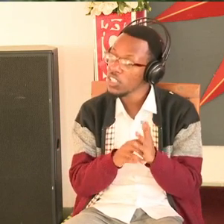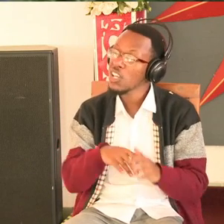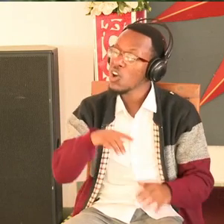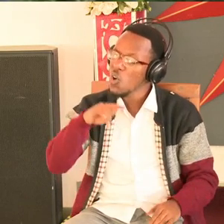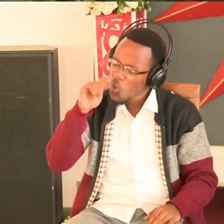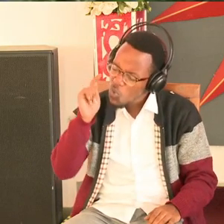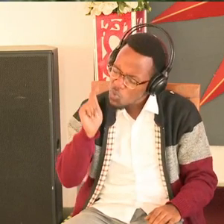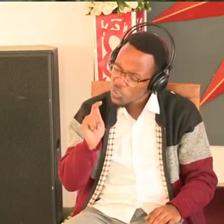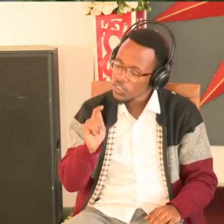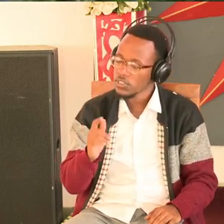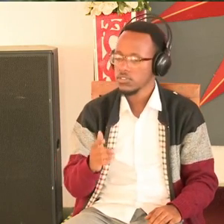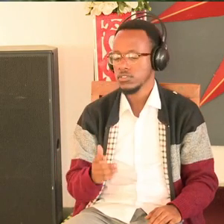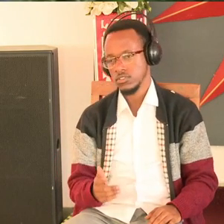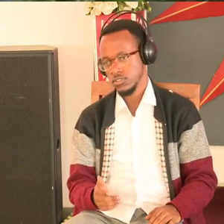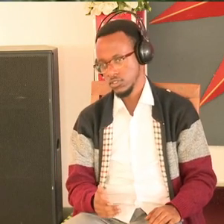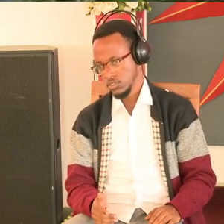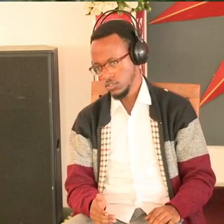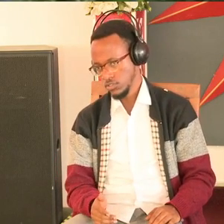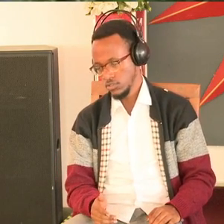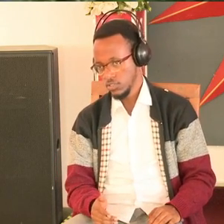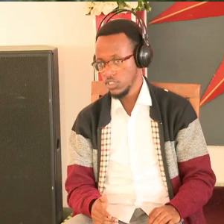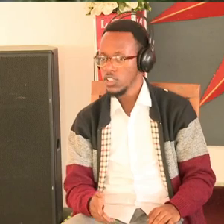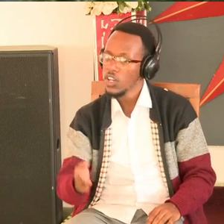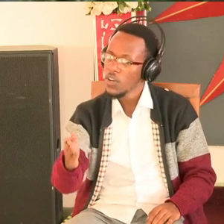birasaba rwose yuko